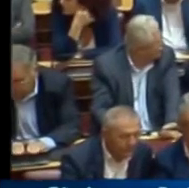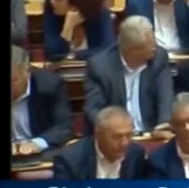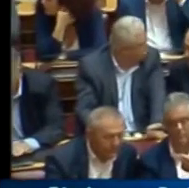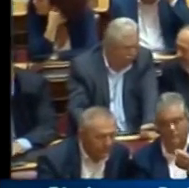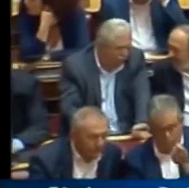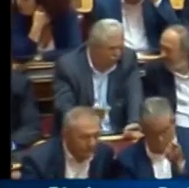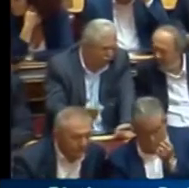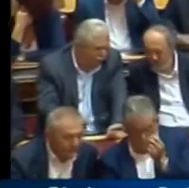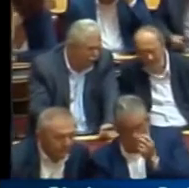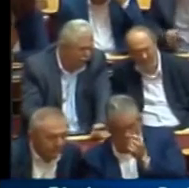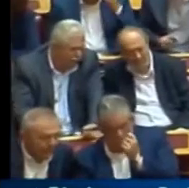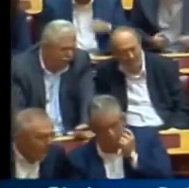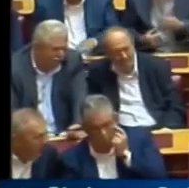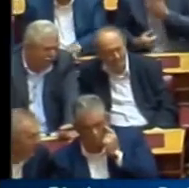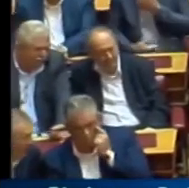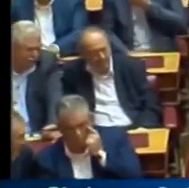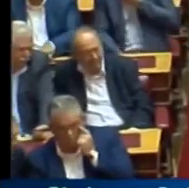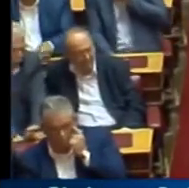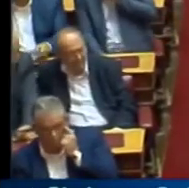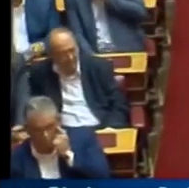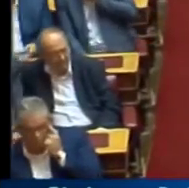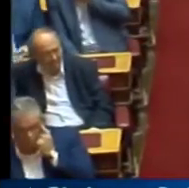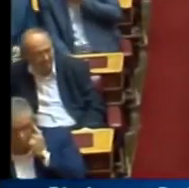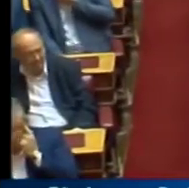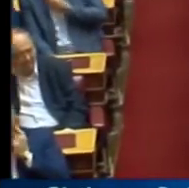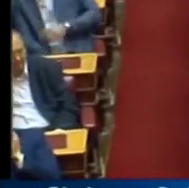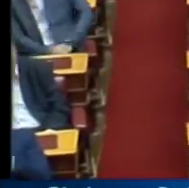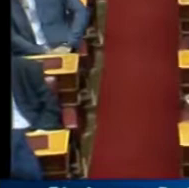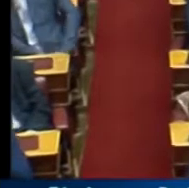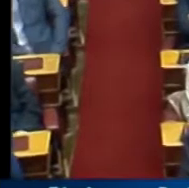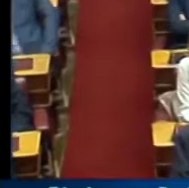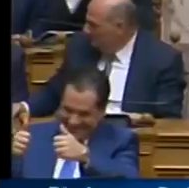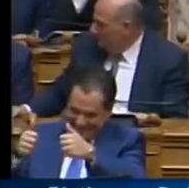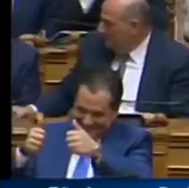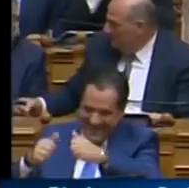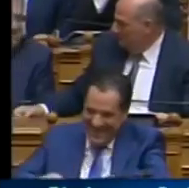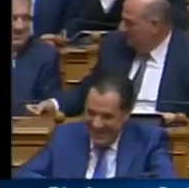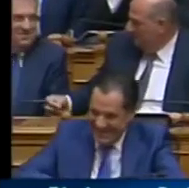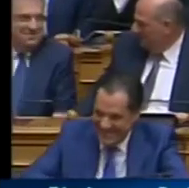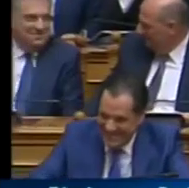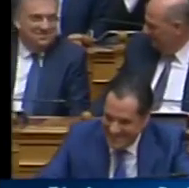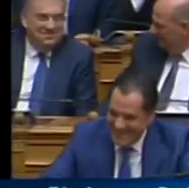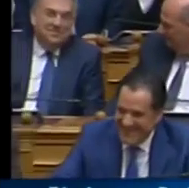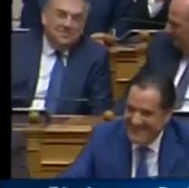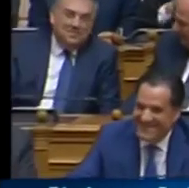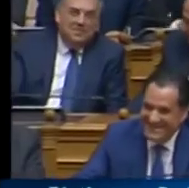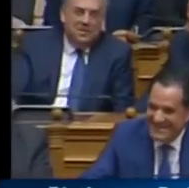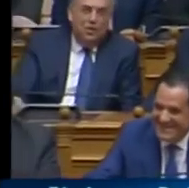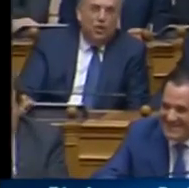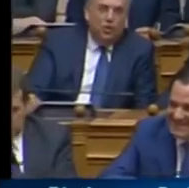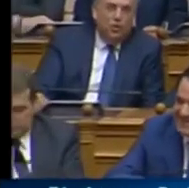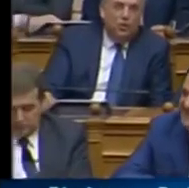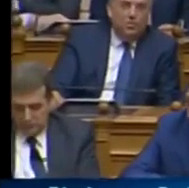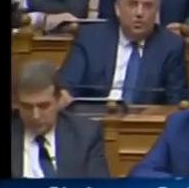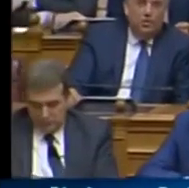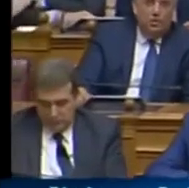ονομαστική ψηφοφορία επί της αρχής σε άρθρα και στην υπουργική τροπολογία για του ΣΟΤΑ, το Κίνημα Αλλαγής, το Κομμουνιστικό Κόμμα Ελλάδος και το ΜΕΡΑ 25.